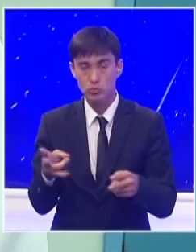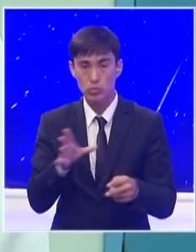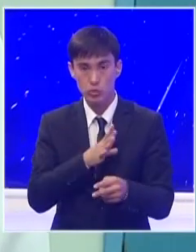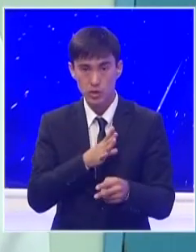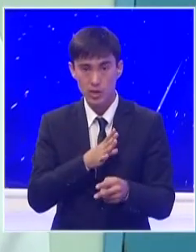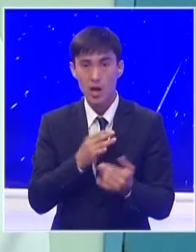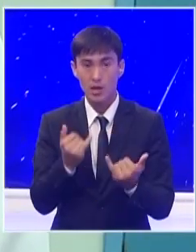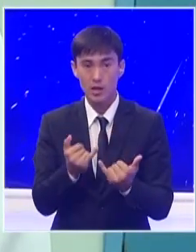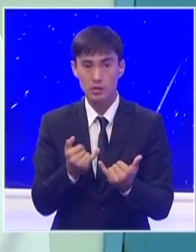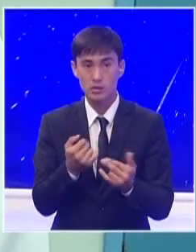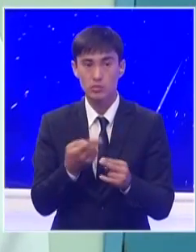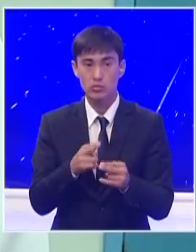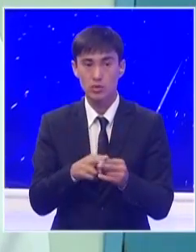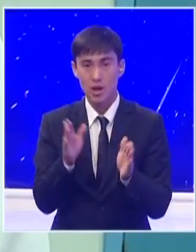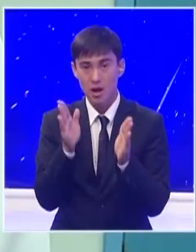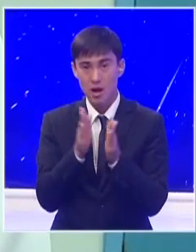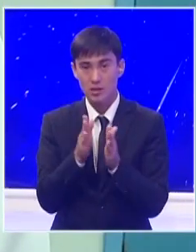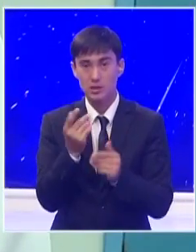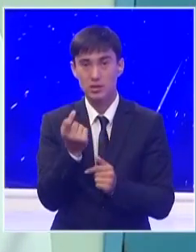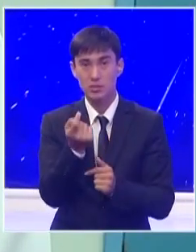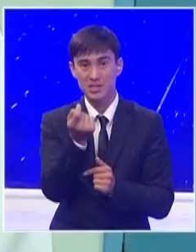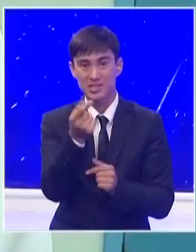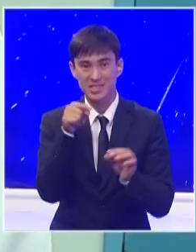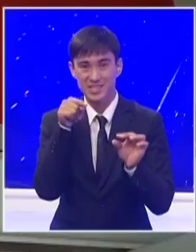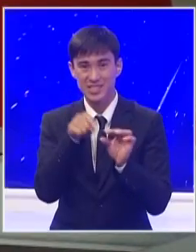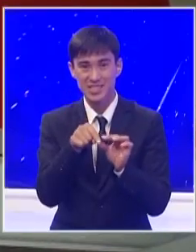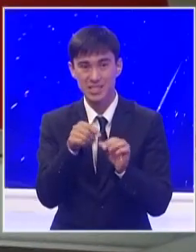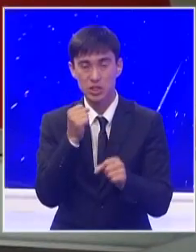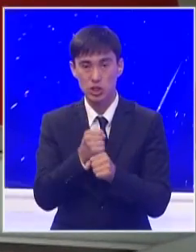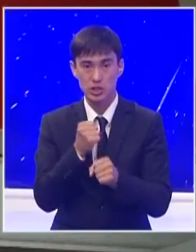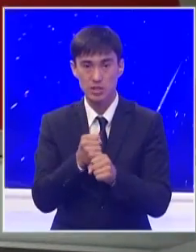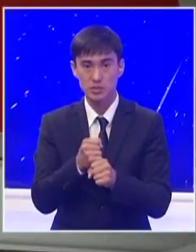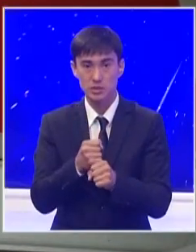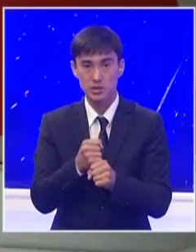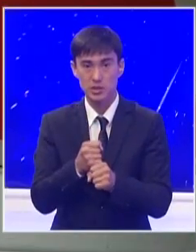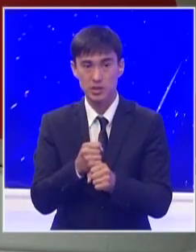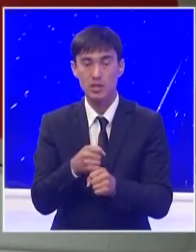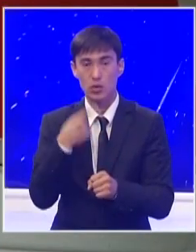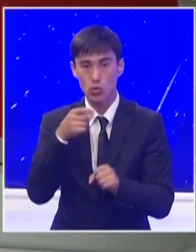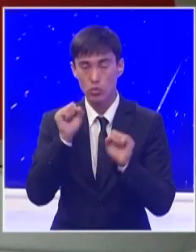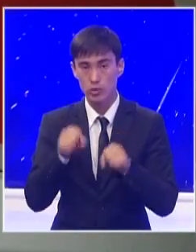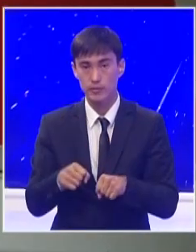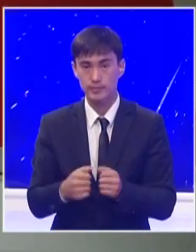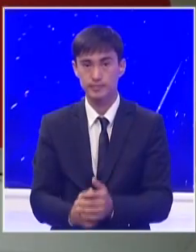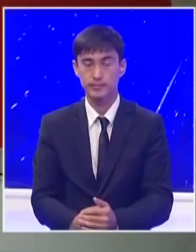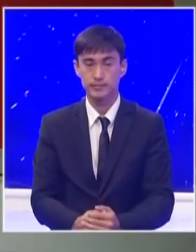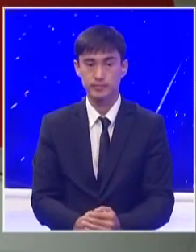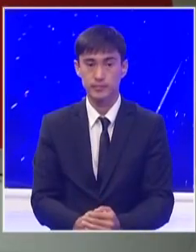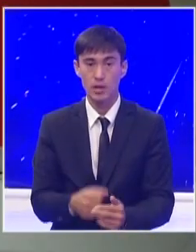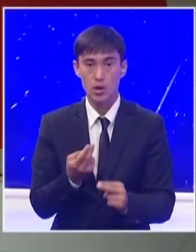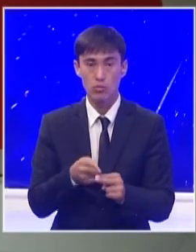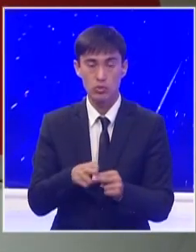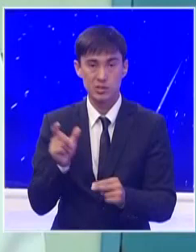болса, қазір бір азғана бір тесік арқылда жасаймыз деген деп айтуға да болады. Бұл